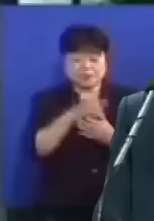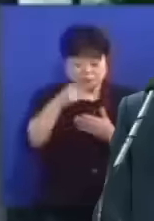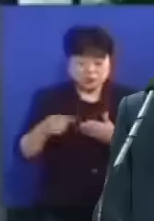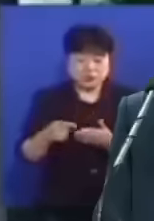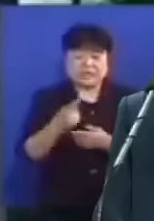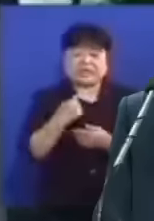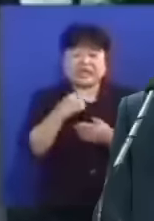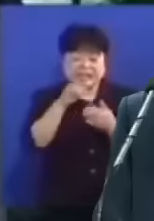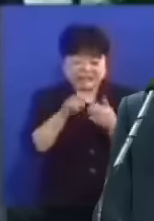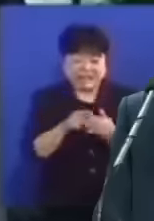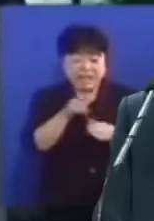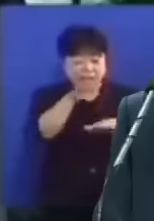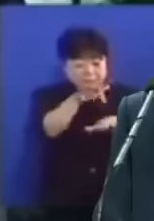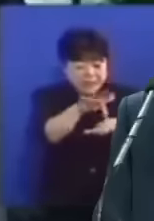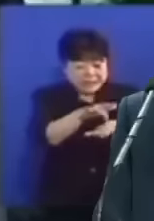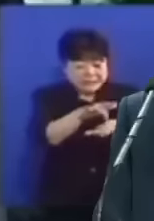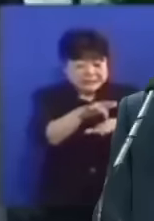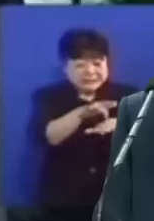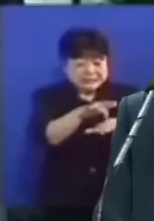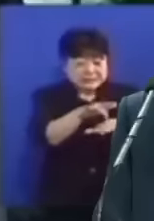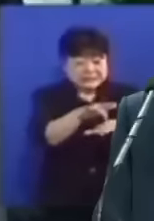손해가 나는데